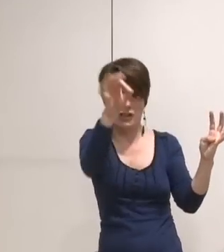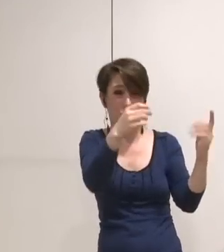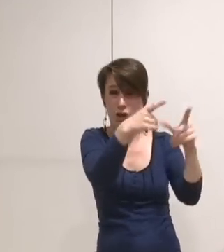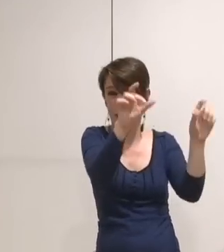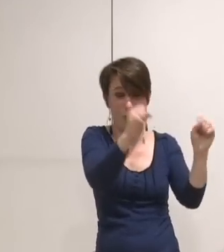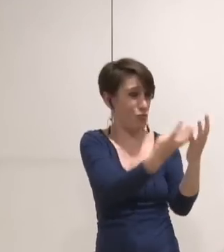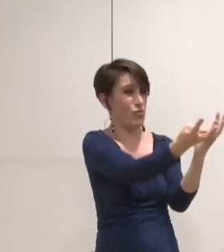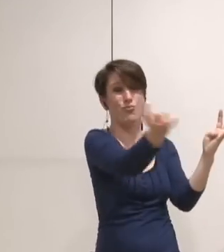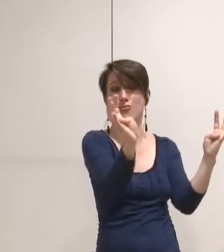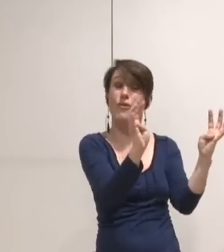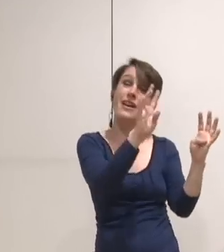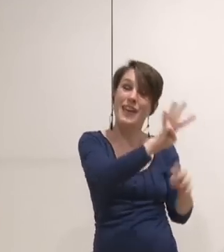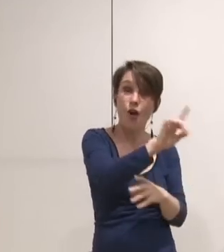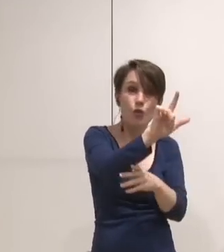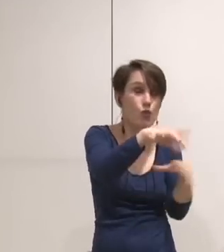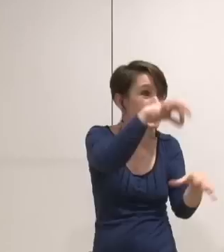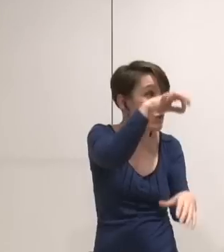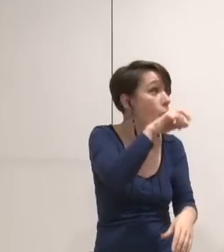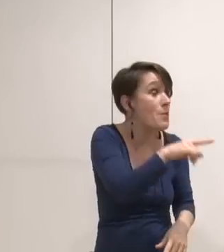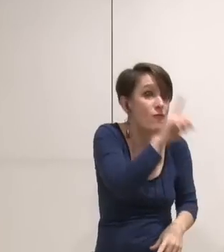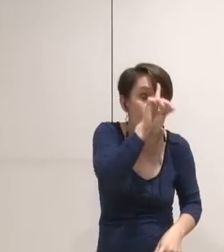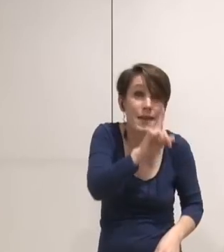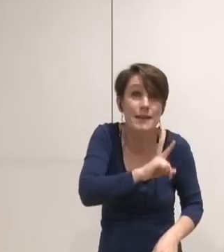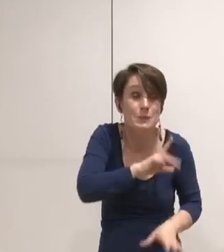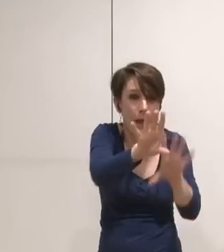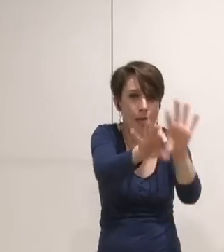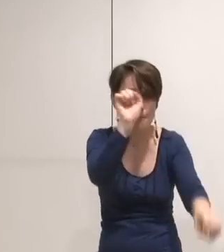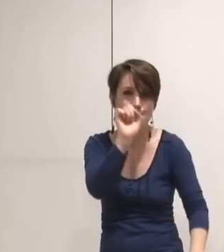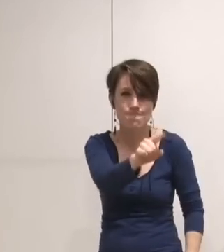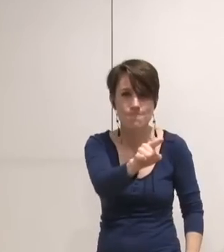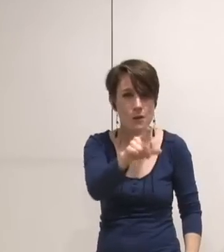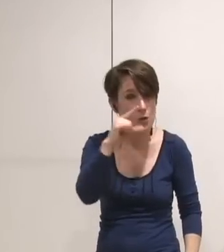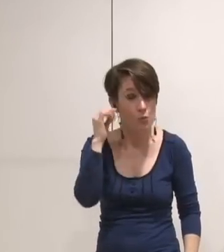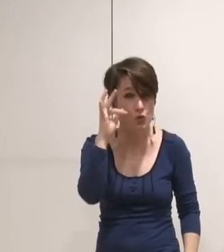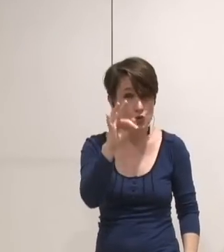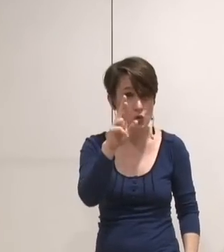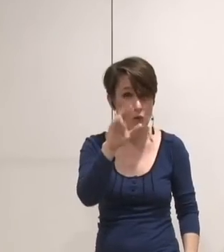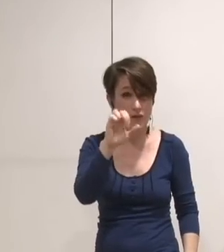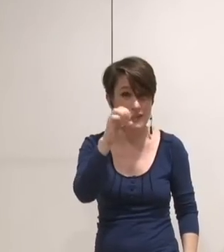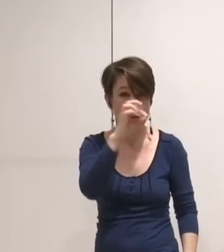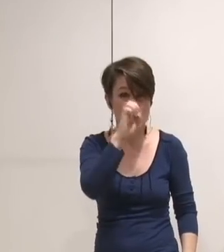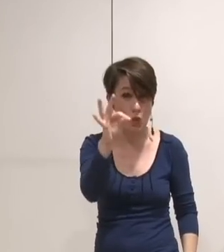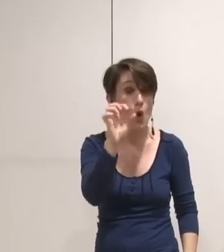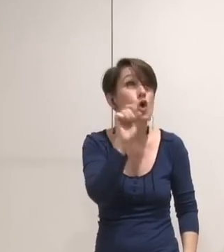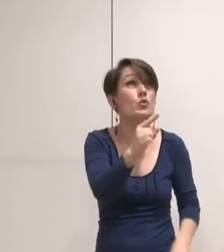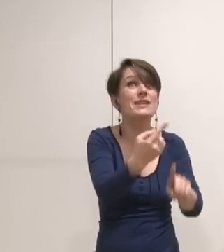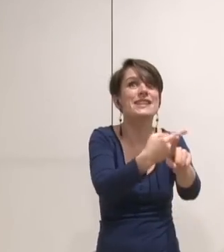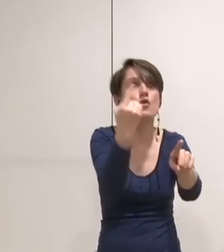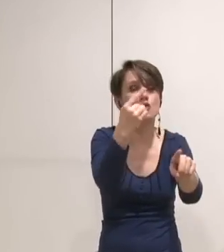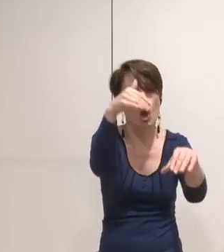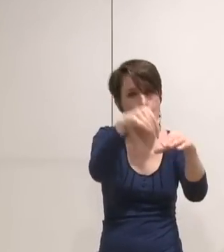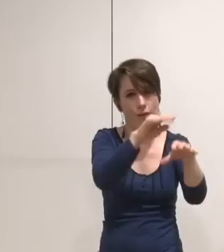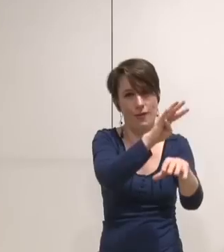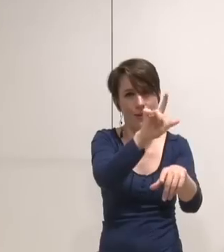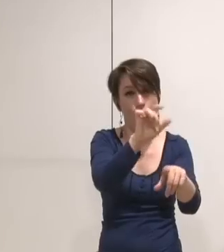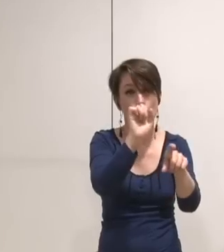ces 42 vous avez choisi celui le seul parmi les 42 qui